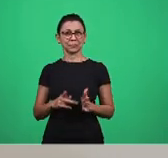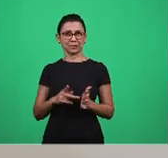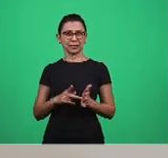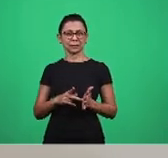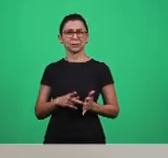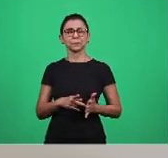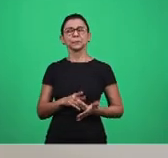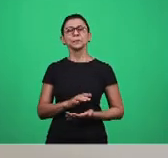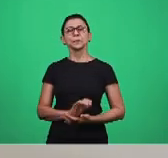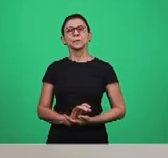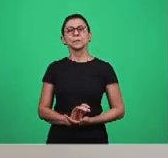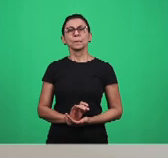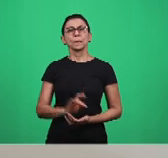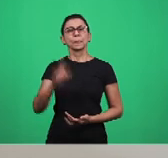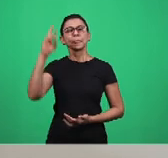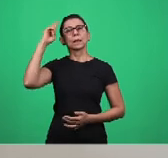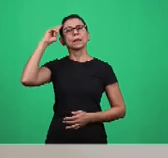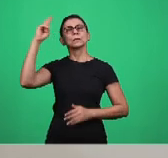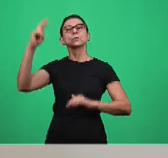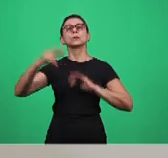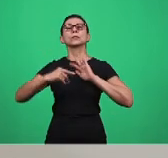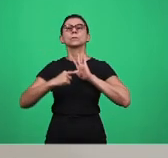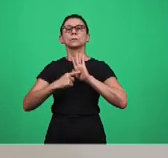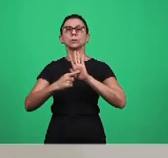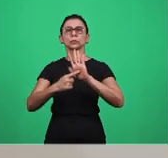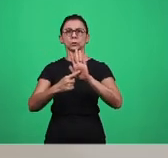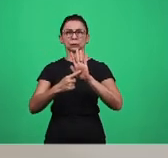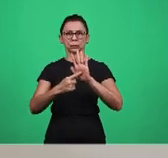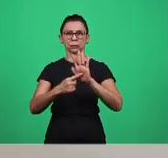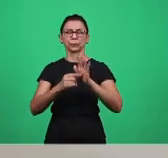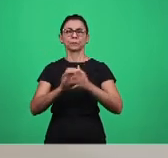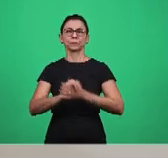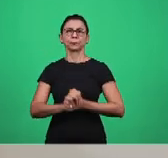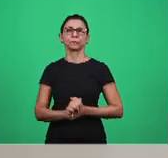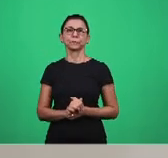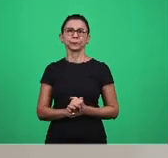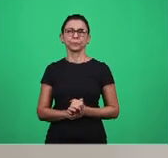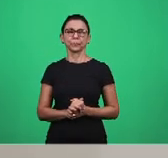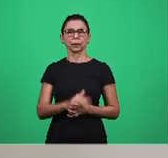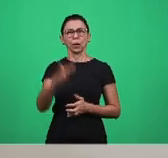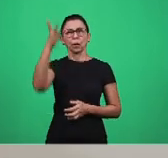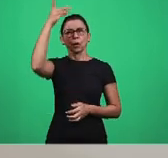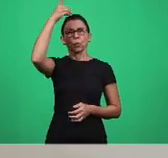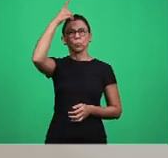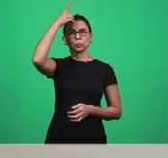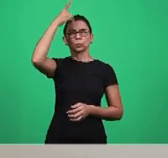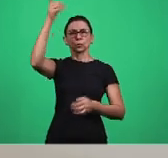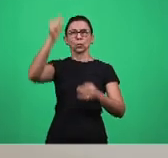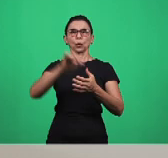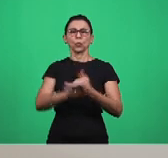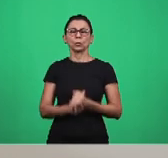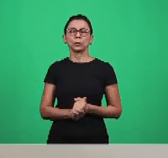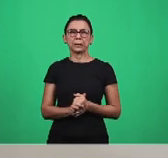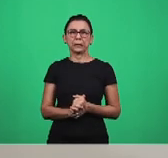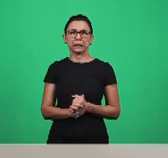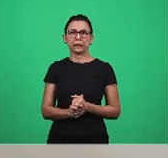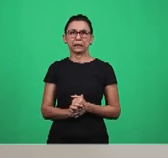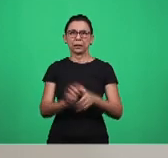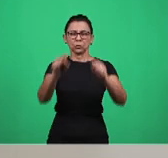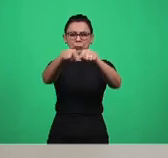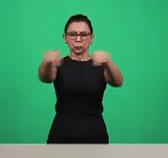ouvrir un cellier en train de montrer la plantation de blé. C'est l'œuvre, mes frères et sœurs. Il y a un